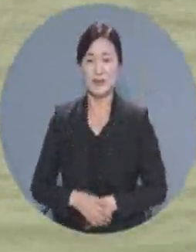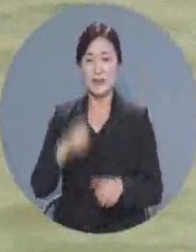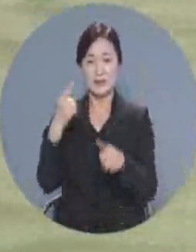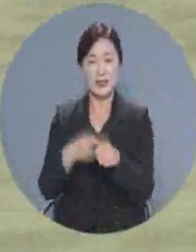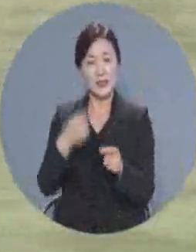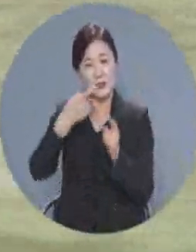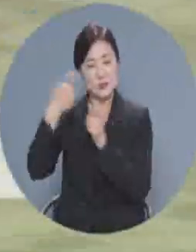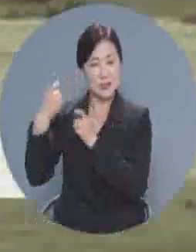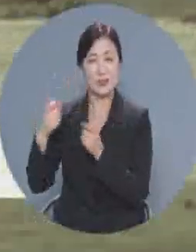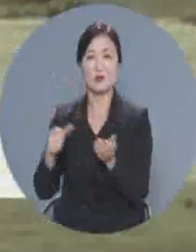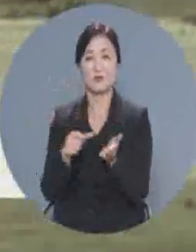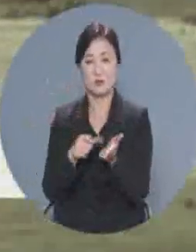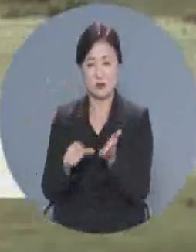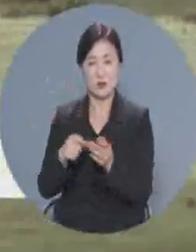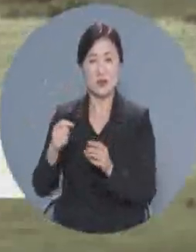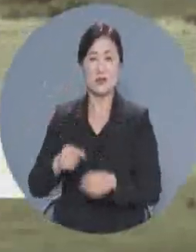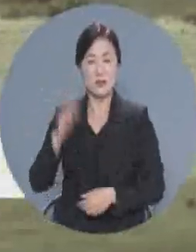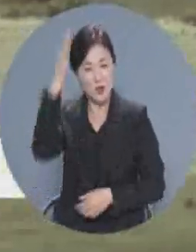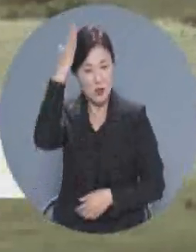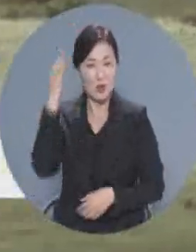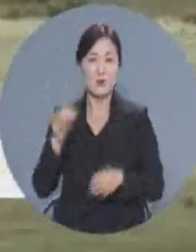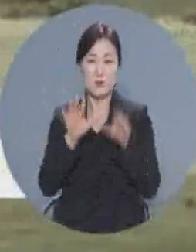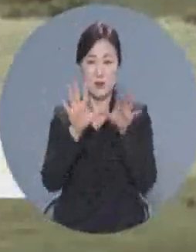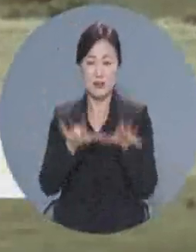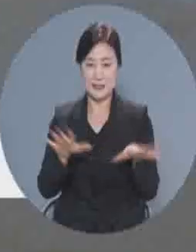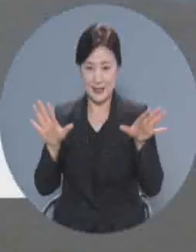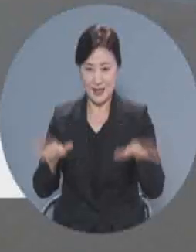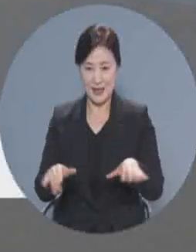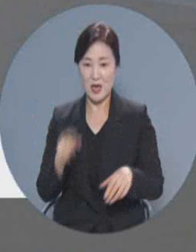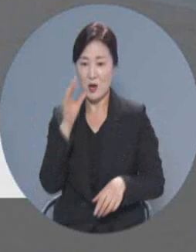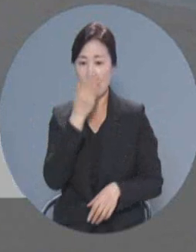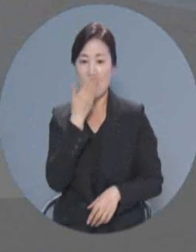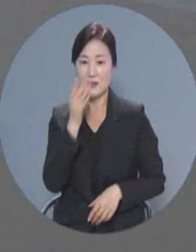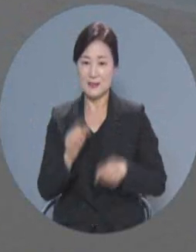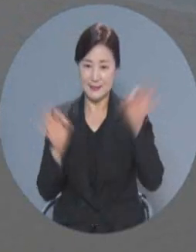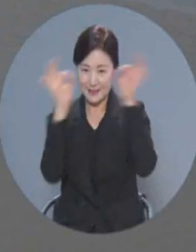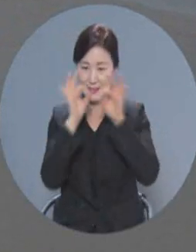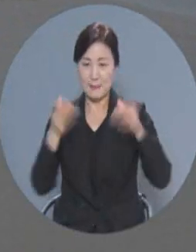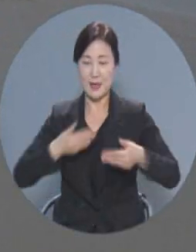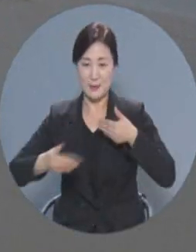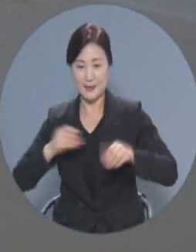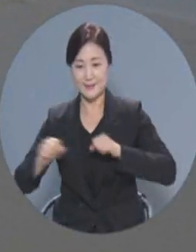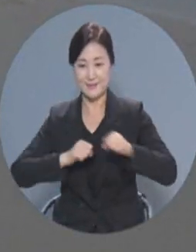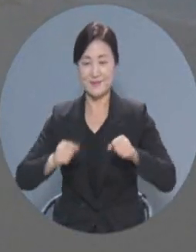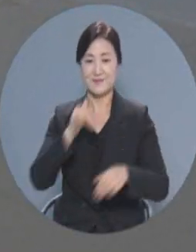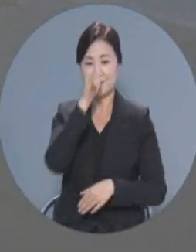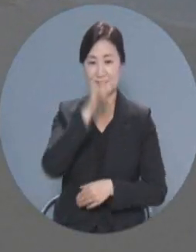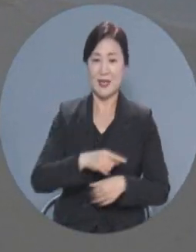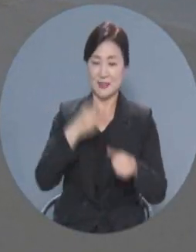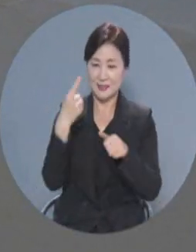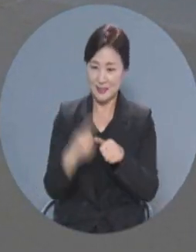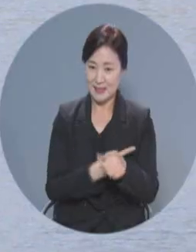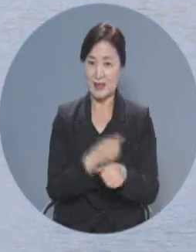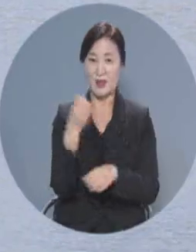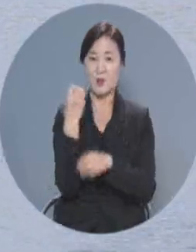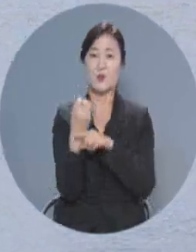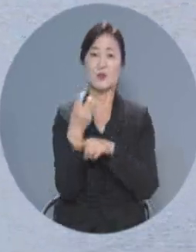천연기념물인 검은머리 물대새들은 먹이를 찾느라 분주합니다. 밀물과 썰물이 빚어낸 자연의 보고,